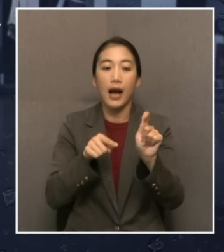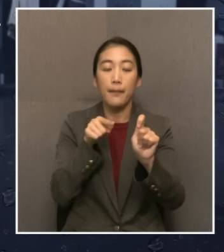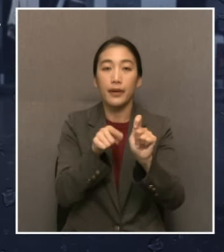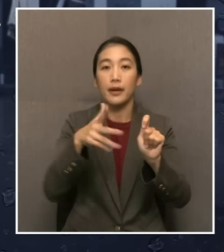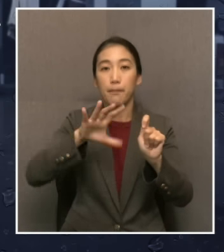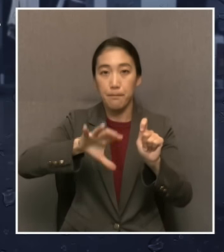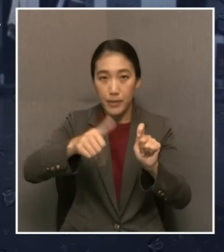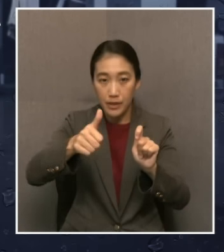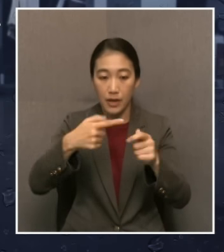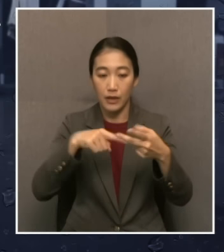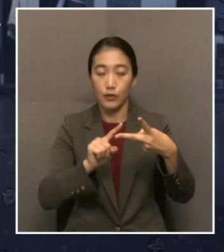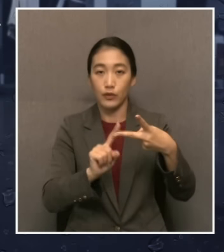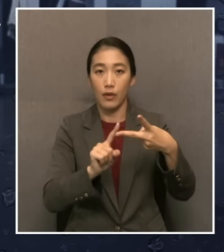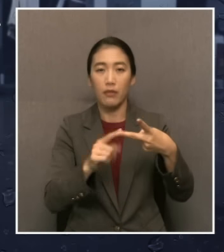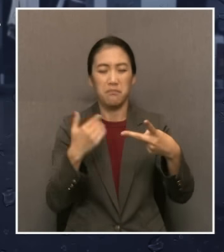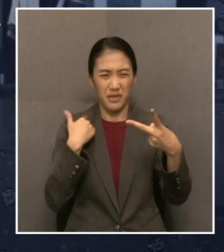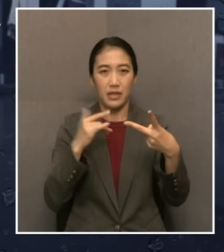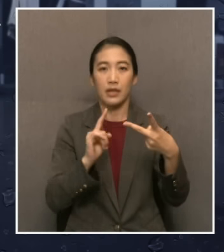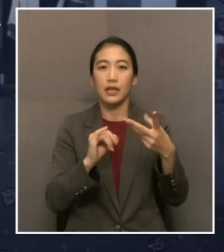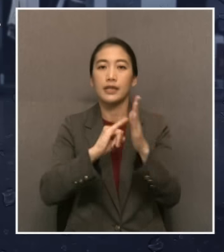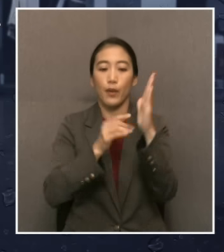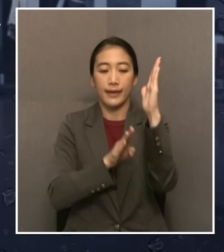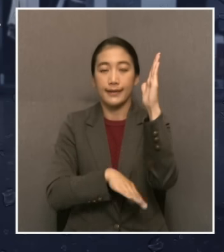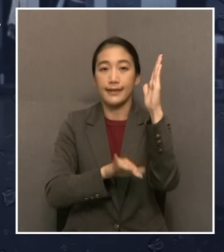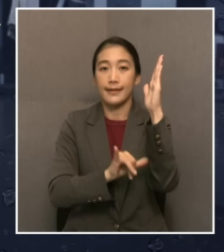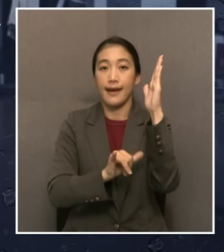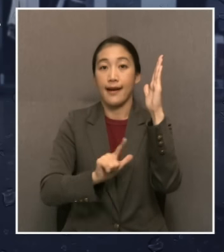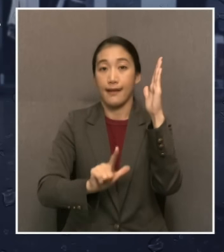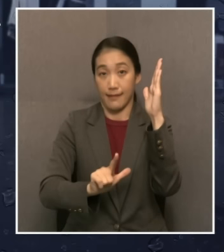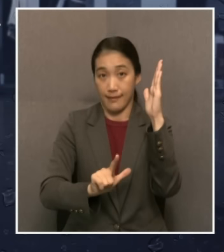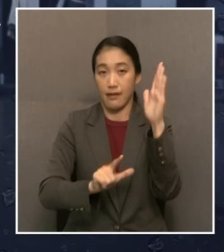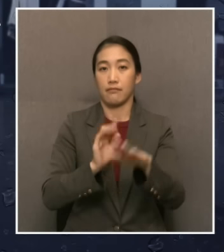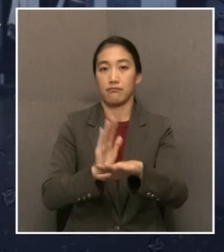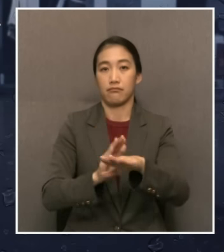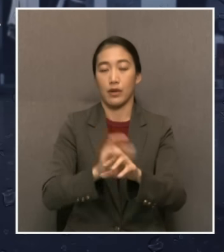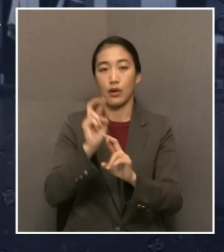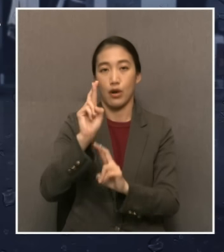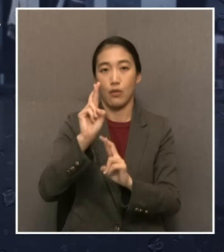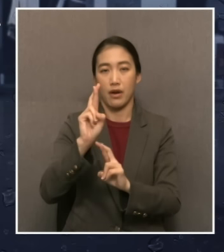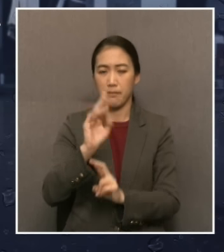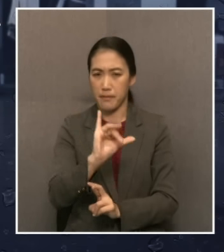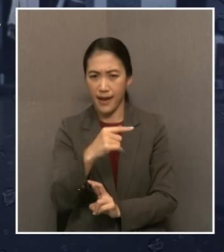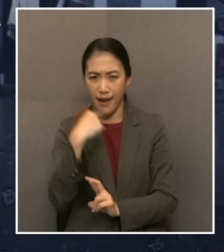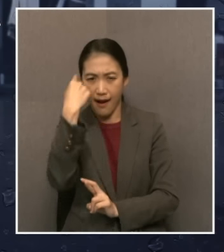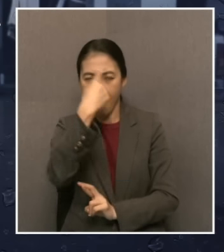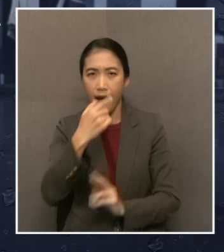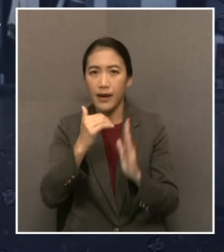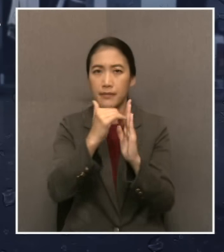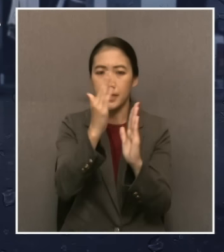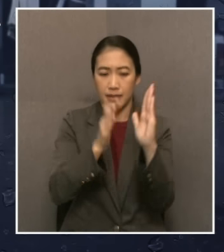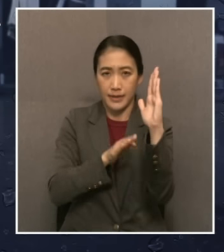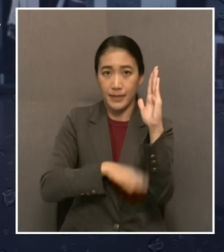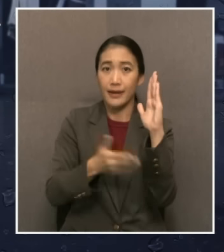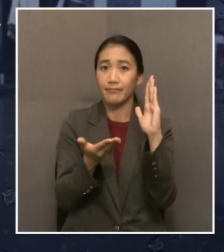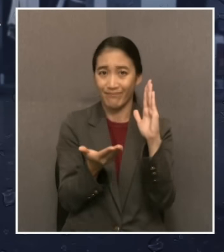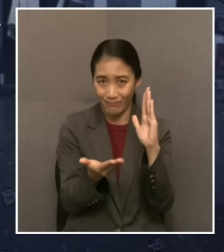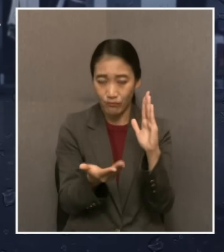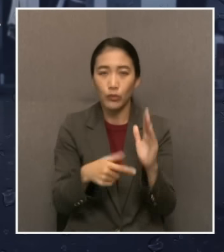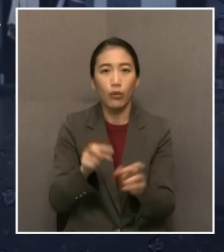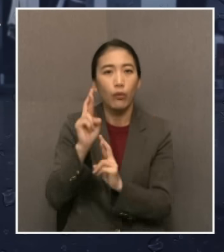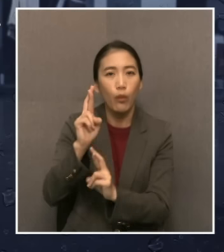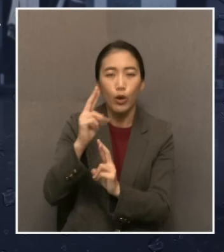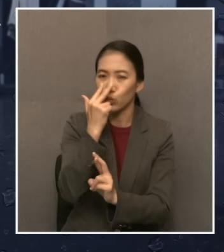กาบังของจังหวัดยะลาเน้นย้ำให้ประชาชนในเขตพื้นที่ดังกล่าวติดตามข้อมูลข่าวสารอย่างใกล้ชิดหลีก